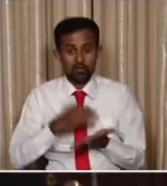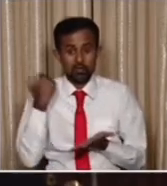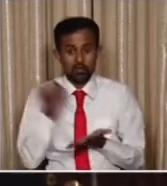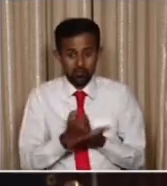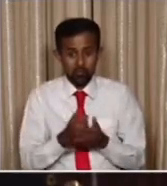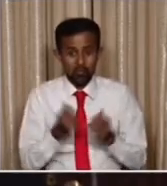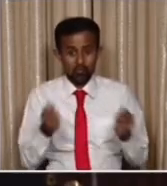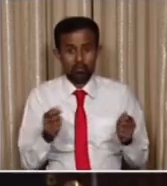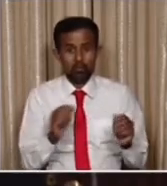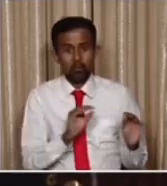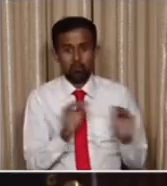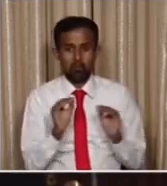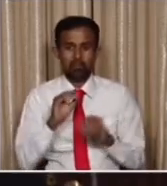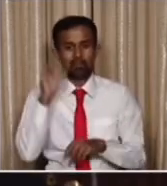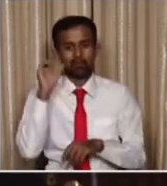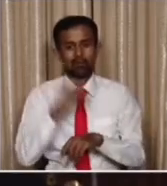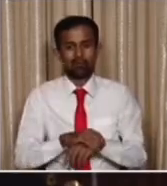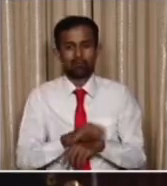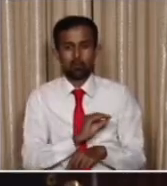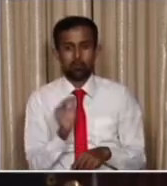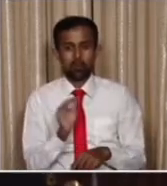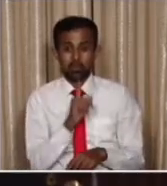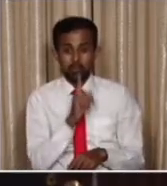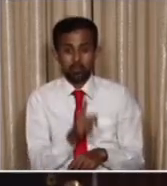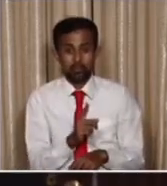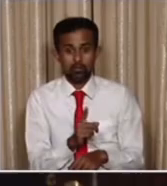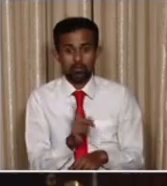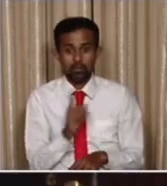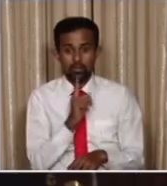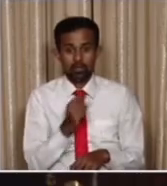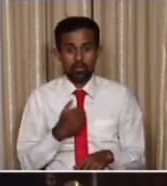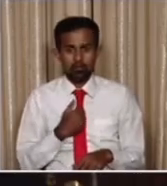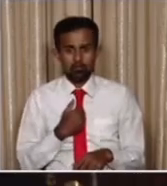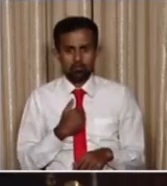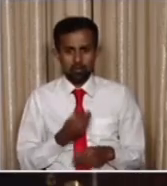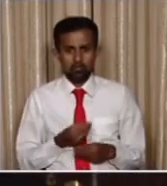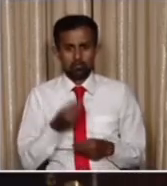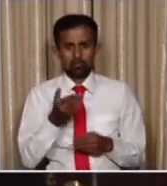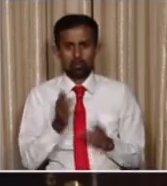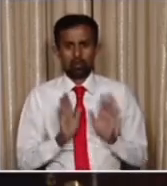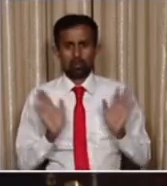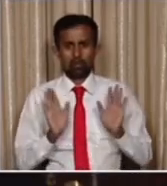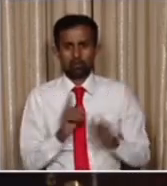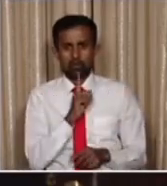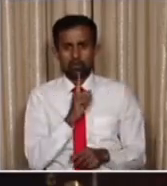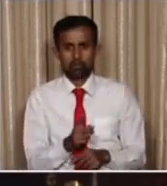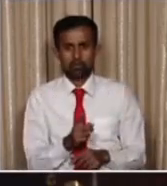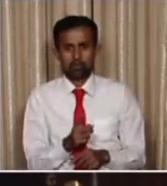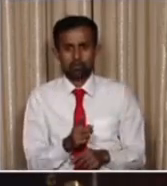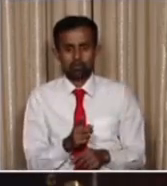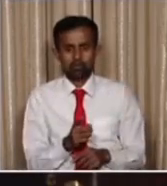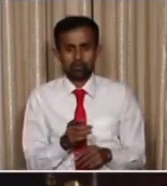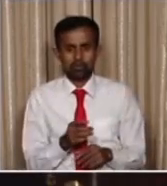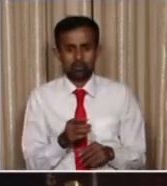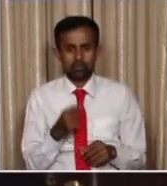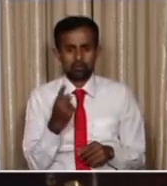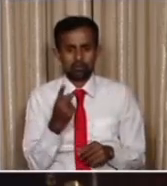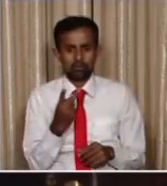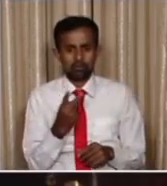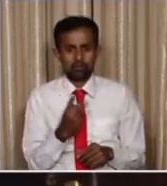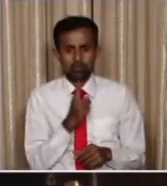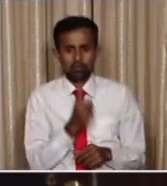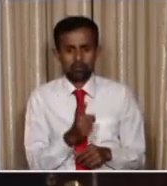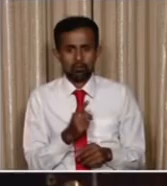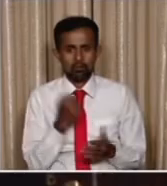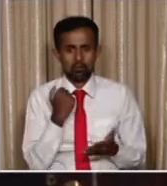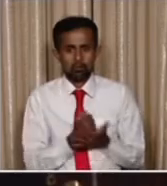කරේ. පස්සේ බඩු මාට්ටු වුණාට පස්සේ මොකද්ද කියන්නේ? එයා කියනවා මේක මම නිකුත් කරු එක නෙවෙයි කියලා. මේකත් එක තව තුනක් ගියාලා කියලා කියනවා මේ